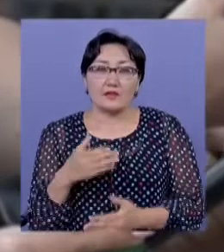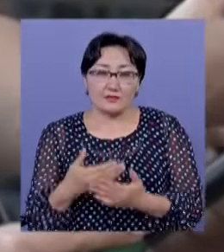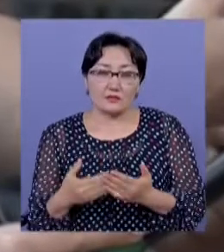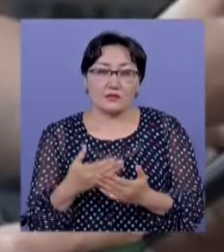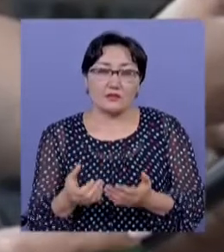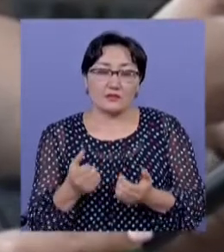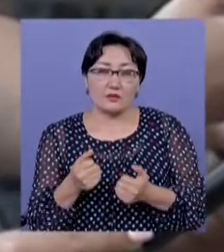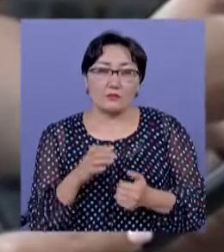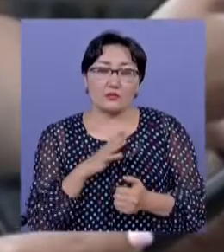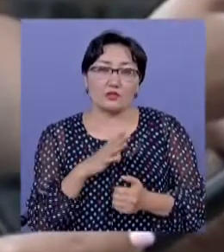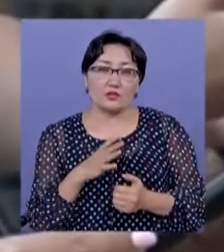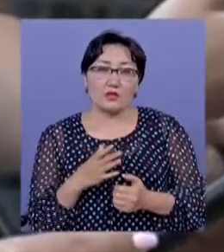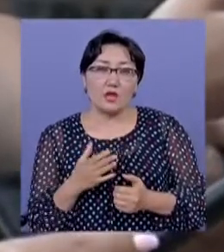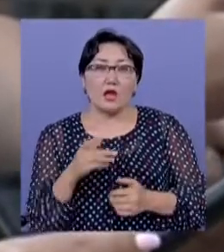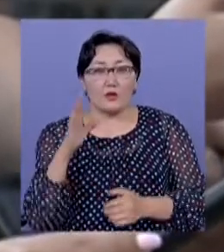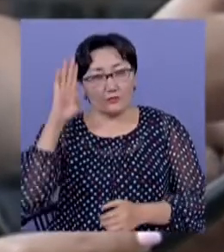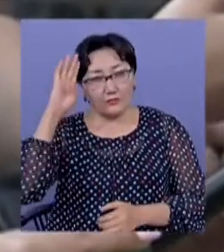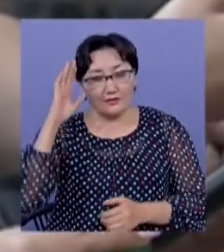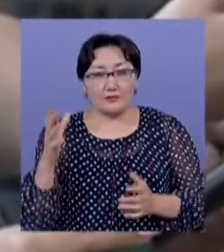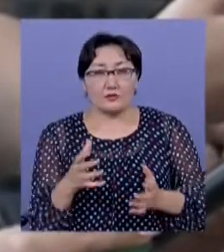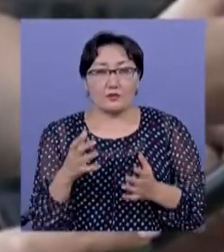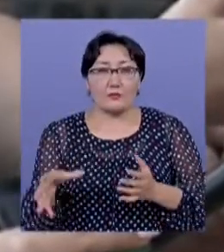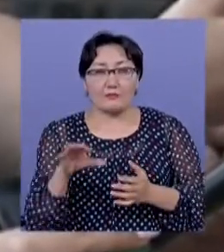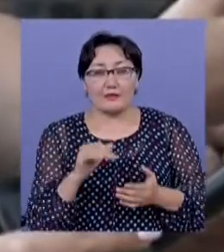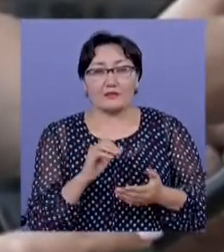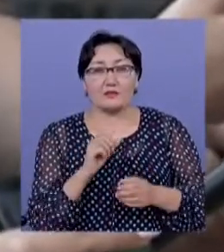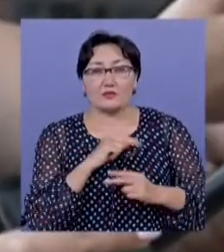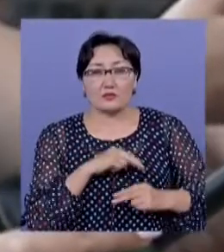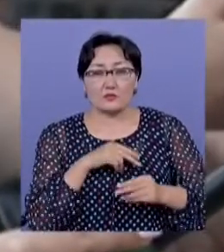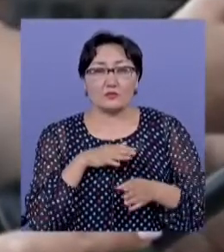болатын. Баланы құтқару үшін барлық жағдай жасалды.